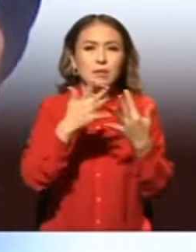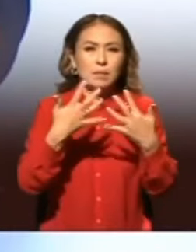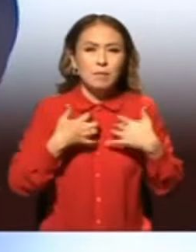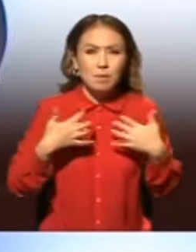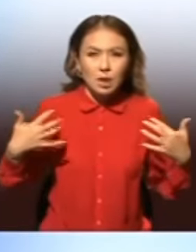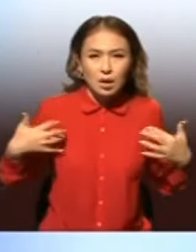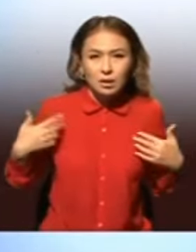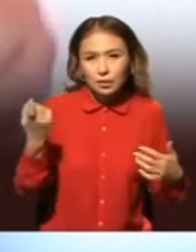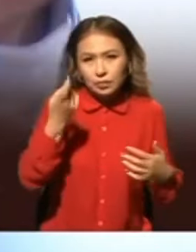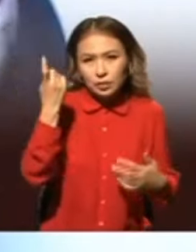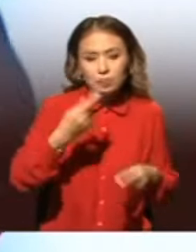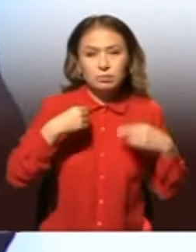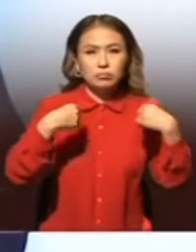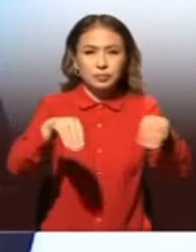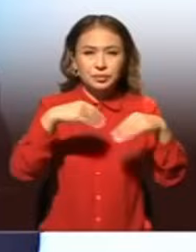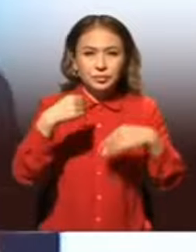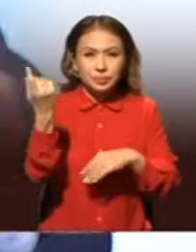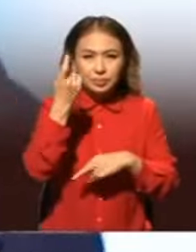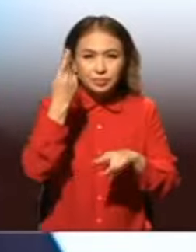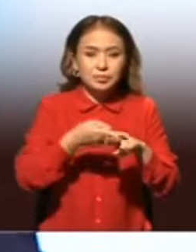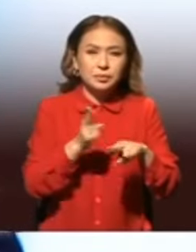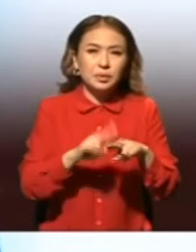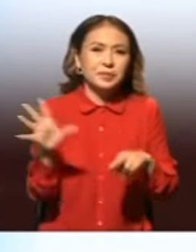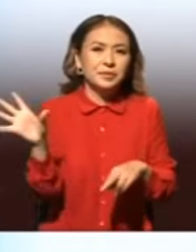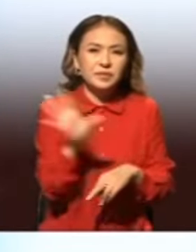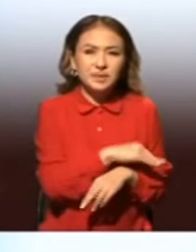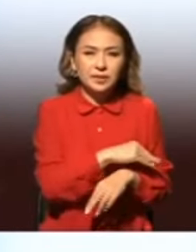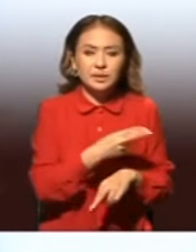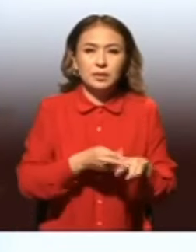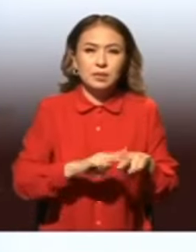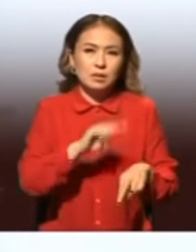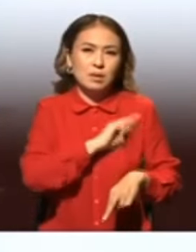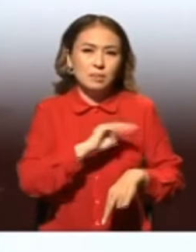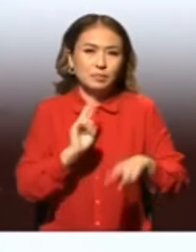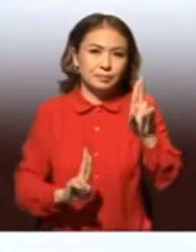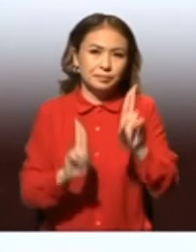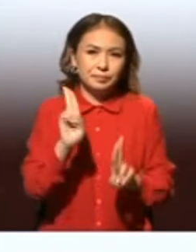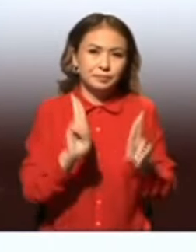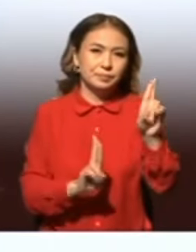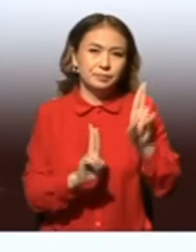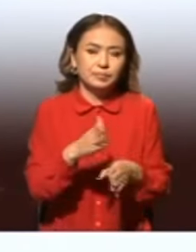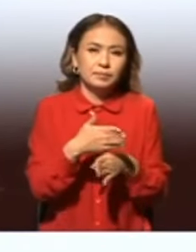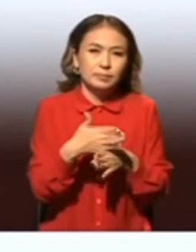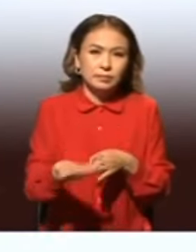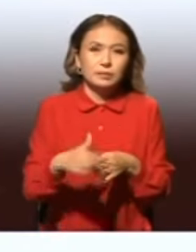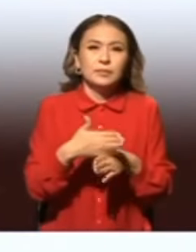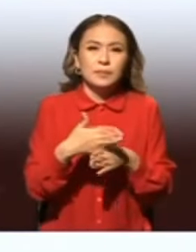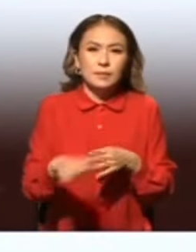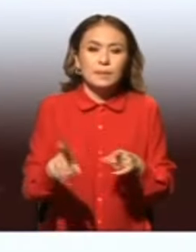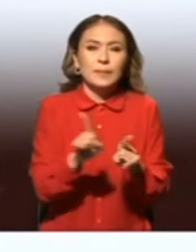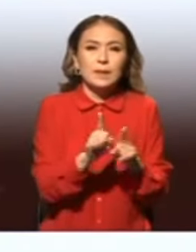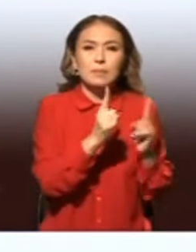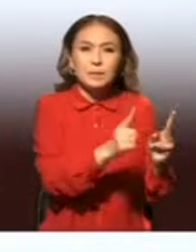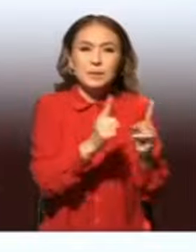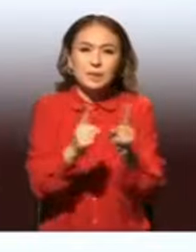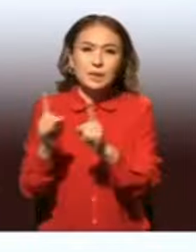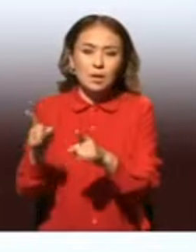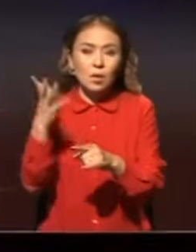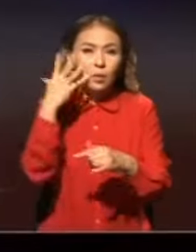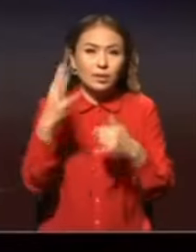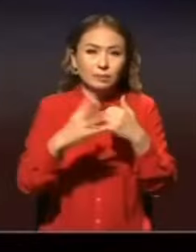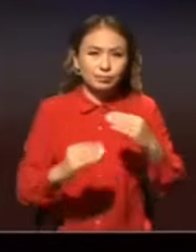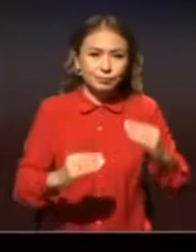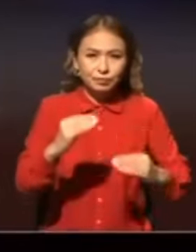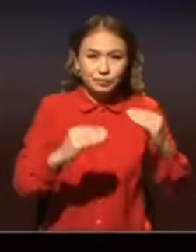болсын, егін шаруашылығы болсын, мынау барлық процедуралар барлық кезең-кезеңмен, яғни ол жерге егін еккеннен